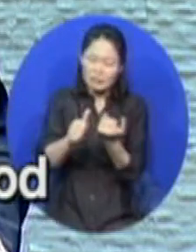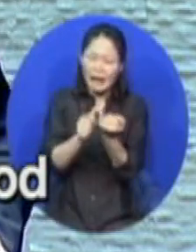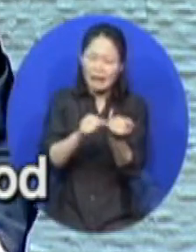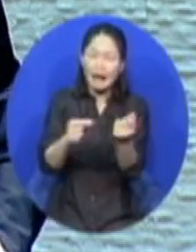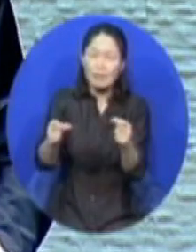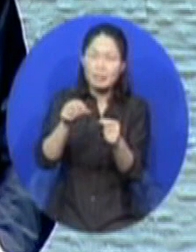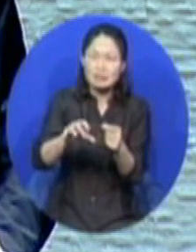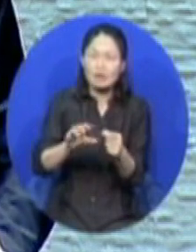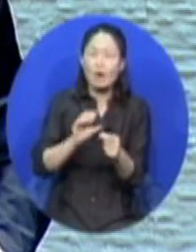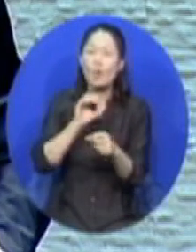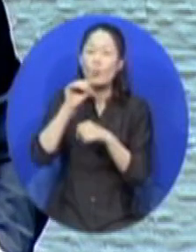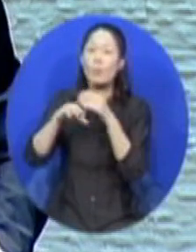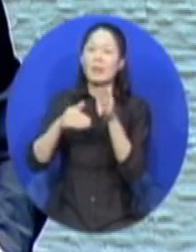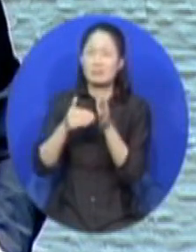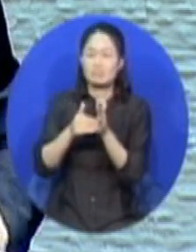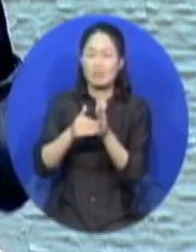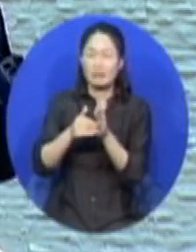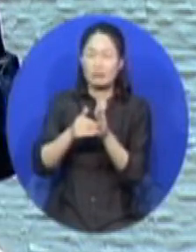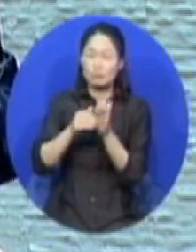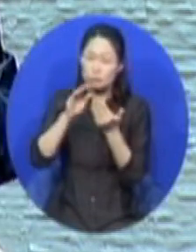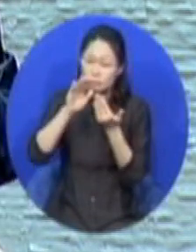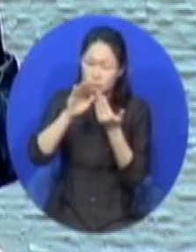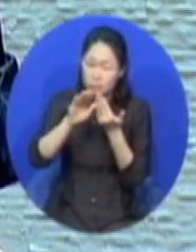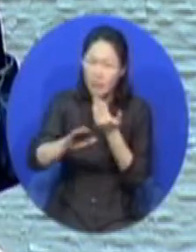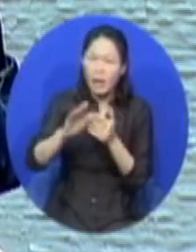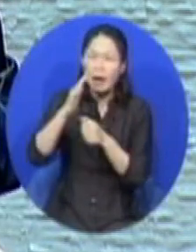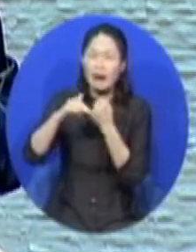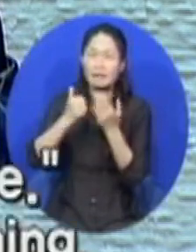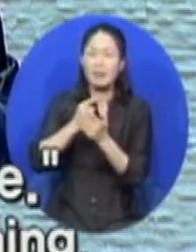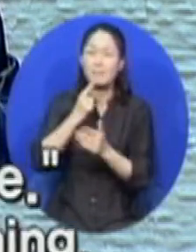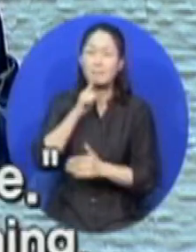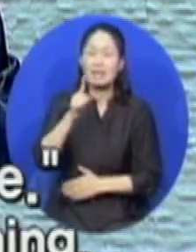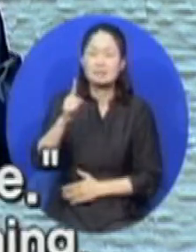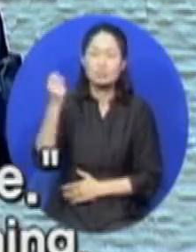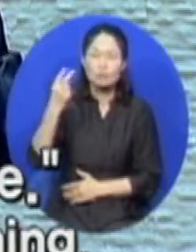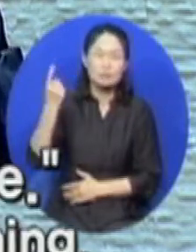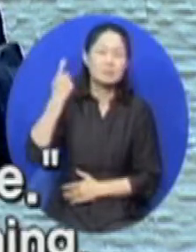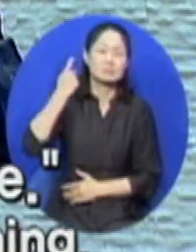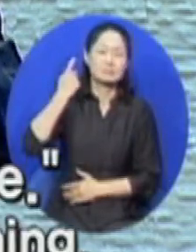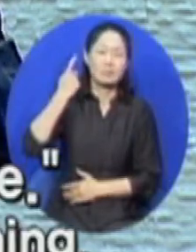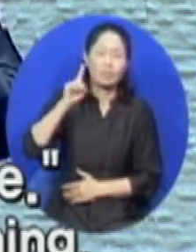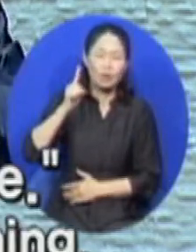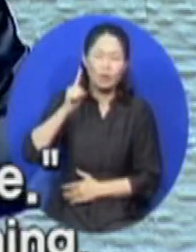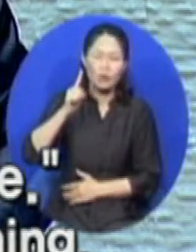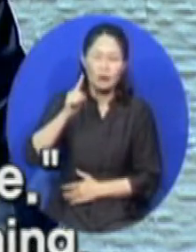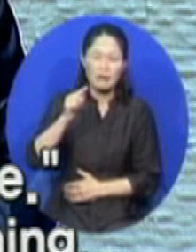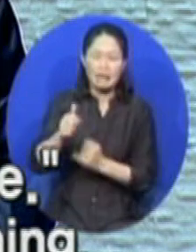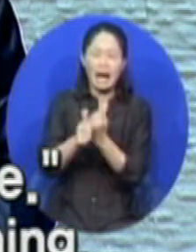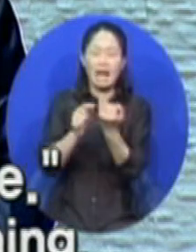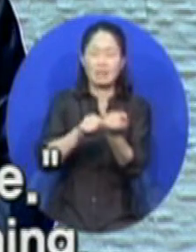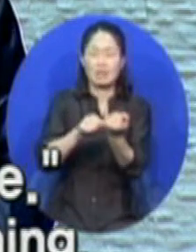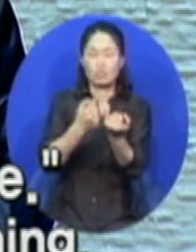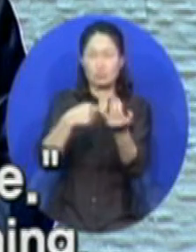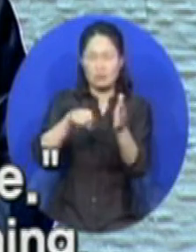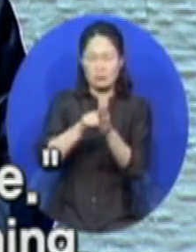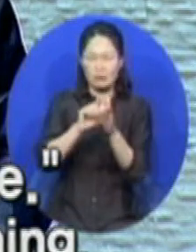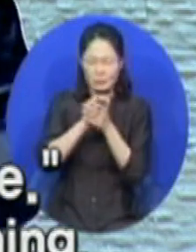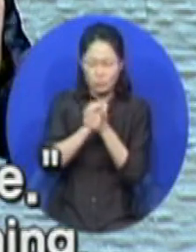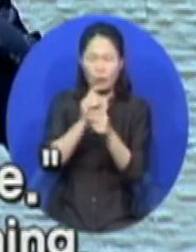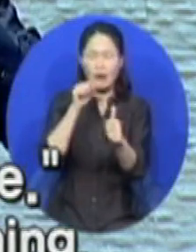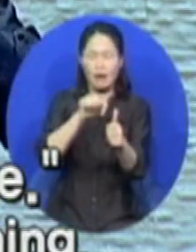그때 난 님께서 조금 이따가 또 말씀을 주시기를 냐하면 달린 을 위해 지도 아야